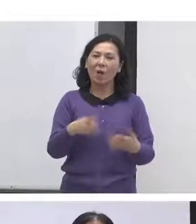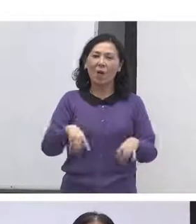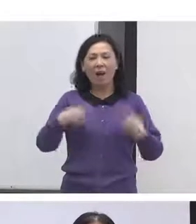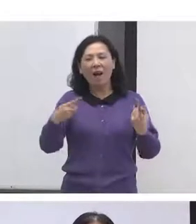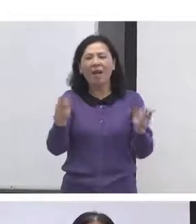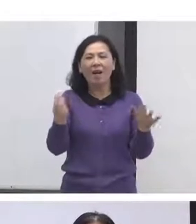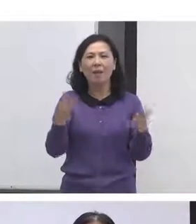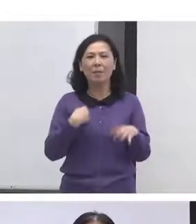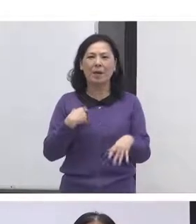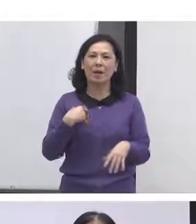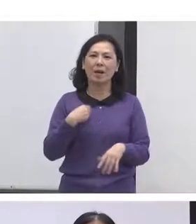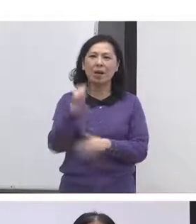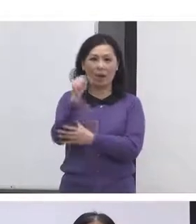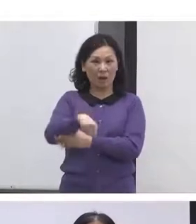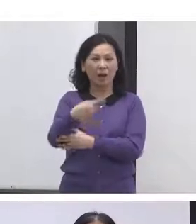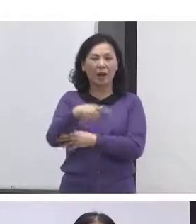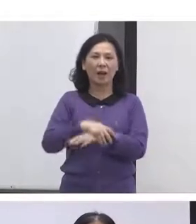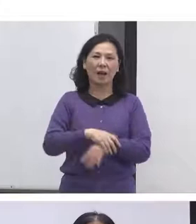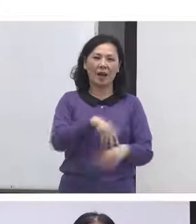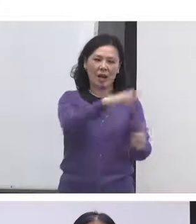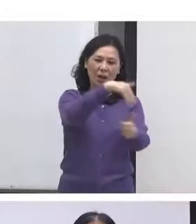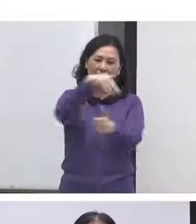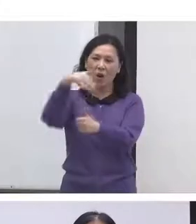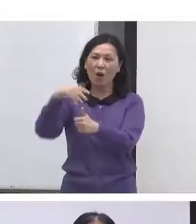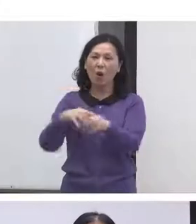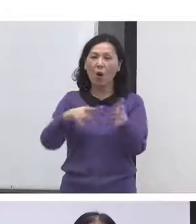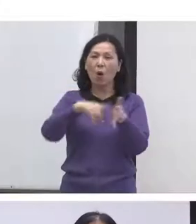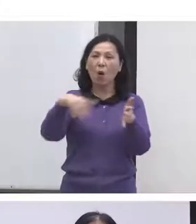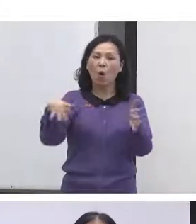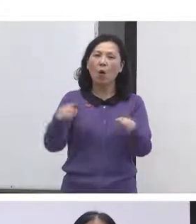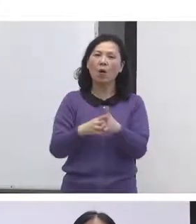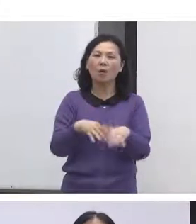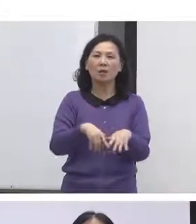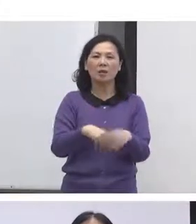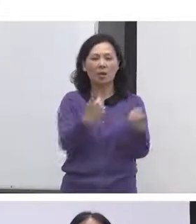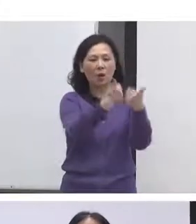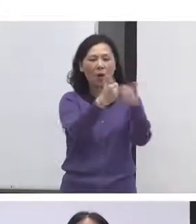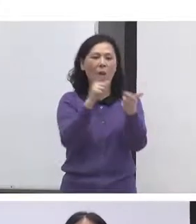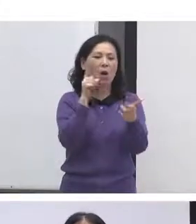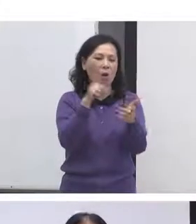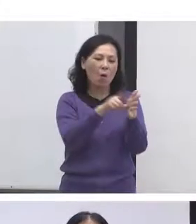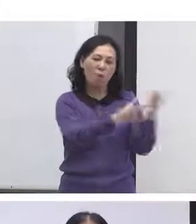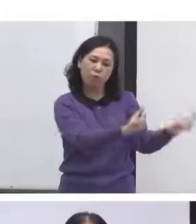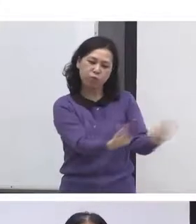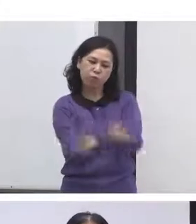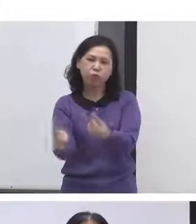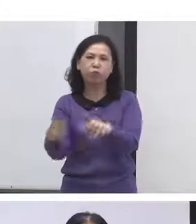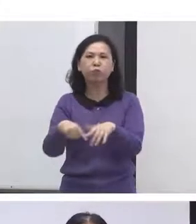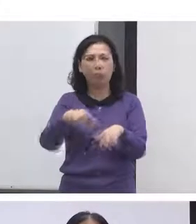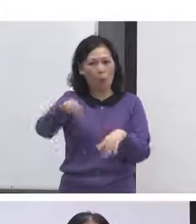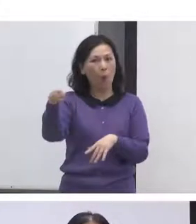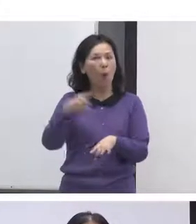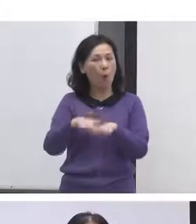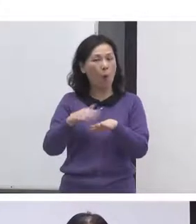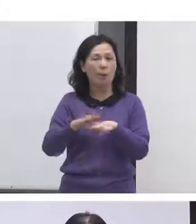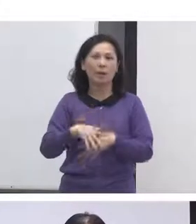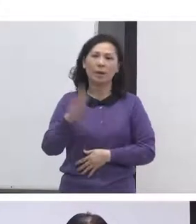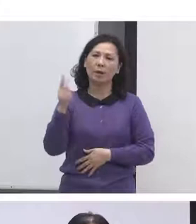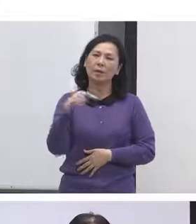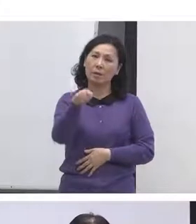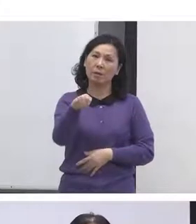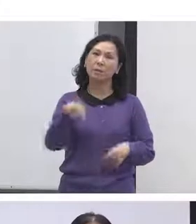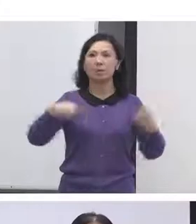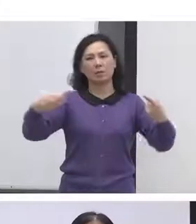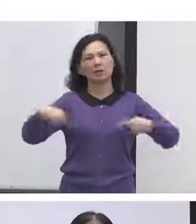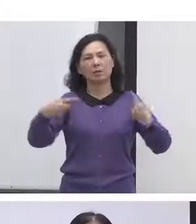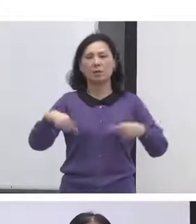应周松一些就是 commitment 的固定要开会。但是你其实都是自由，你可以来来去去